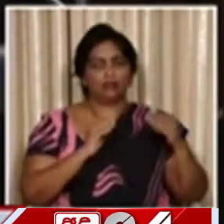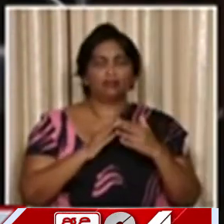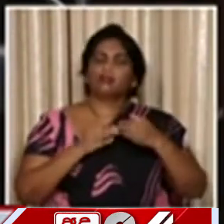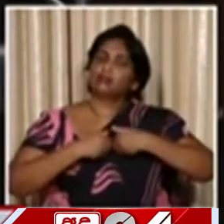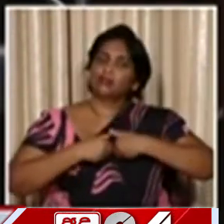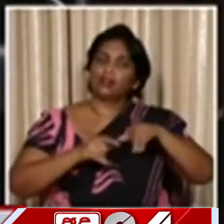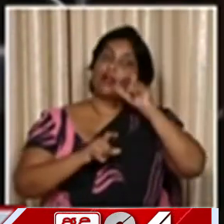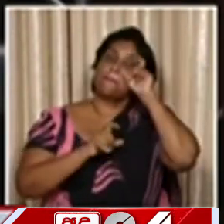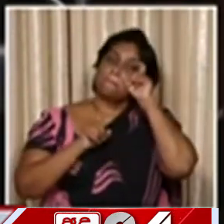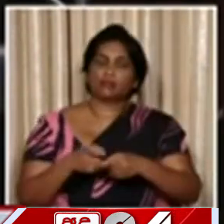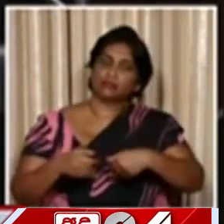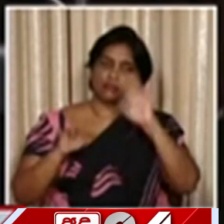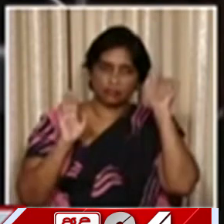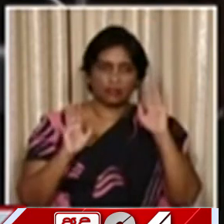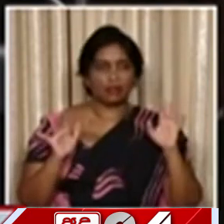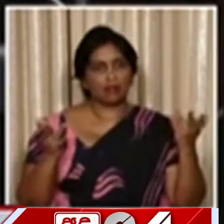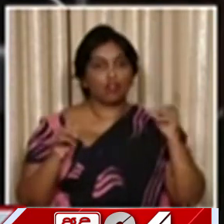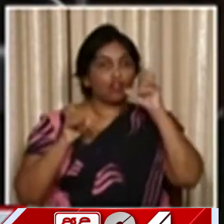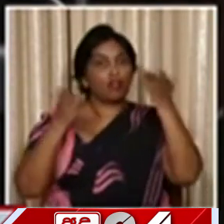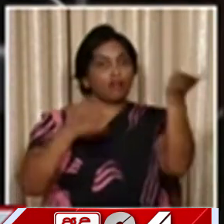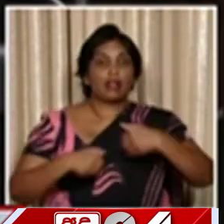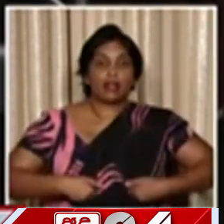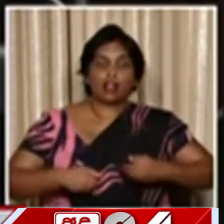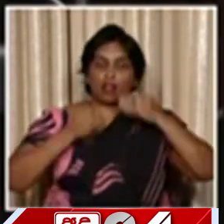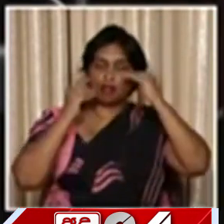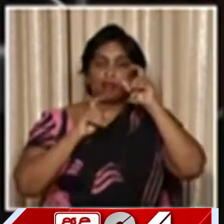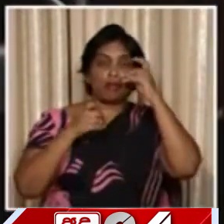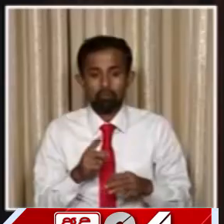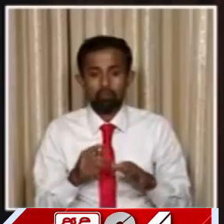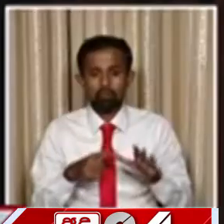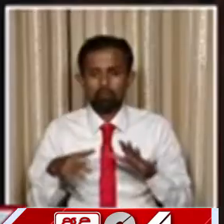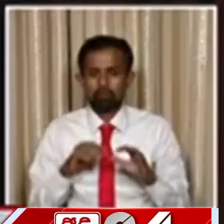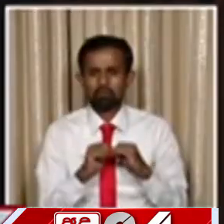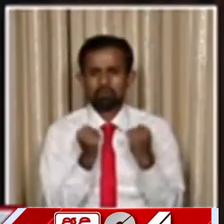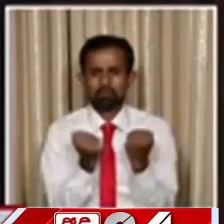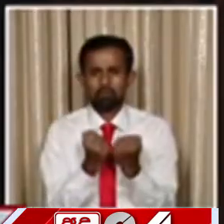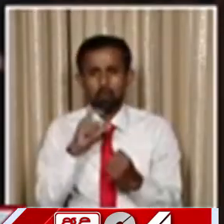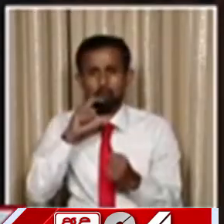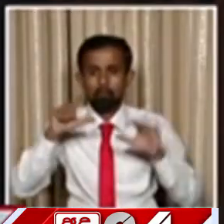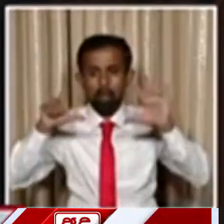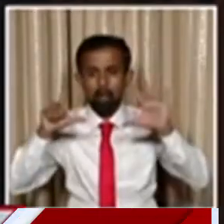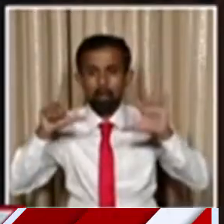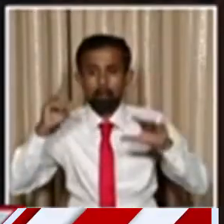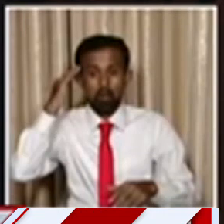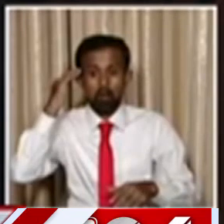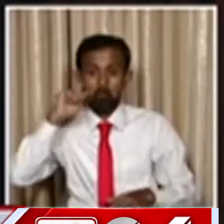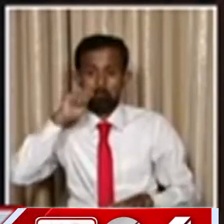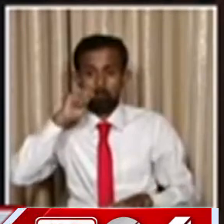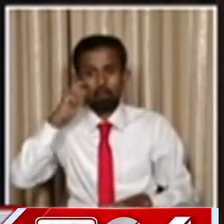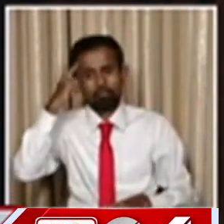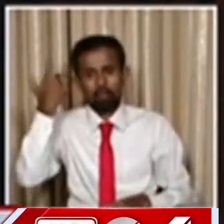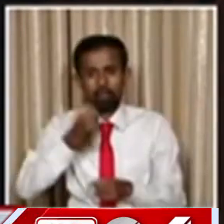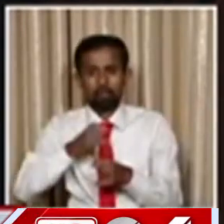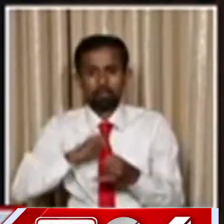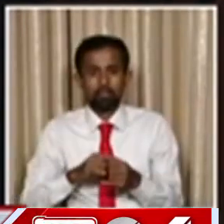අතාරිනවා. ඕගොල්ලන් බලා ගන්නකෝ මේ කට්ටිය. එහෙම නැත්නම් ඔය කොළඹ ඉන්න කට්ටිය බලා ගන්නකෝ. අපි විඳින දුක සමහර කොළඹ හතේ ඉන්න නෝනලා මහත්තුරු. ඒ දන්නා